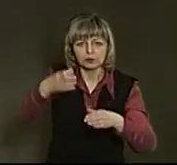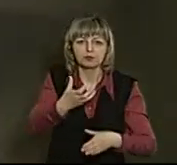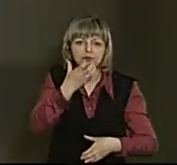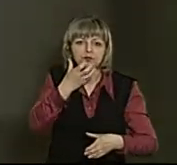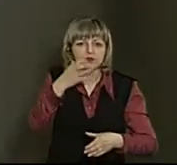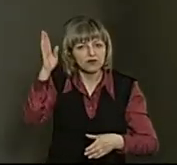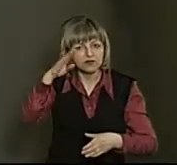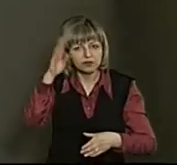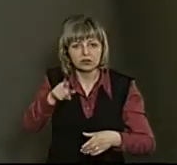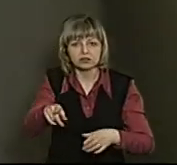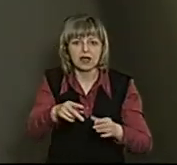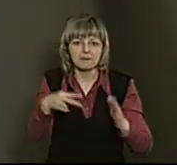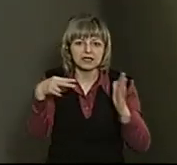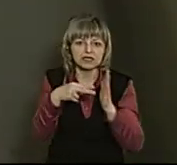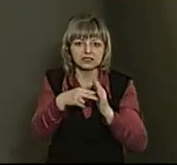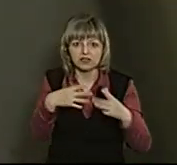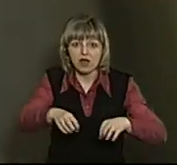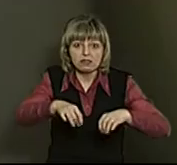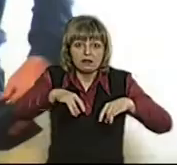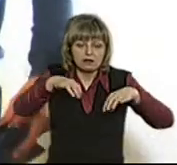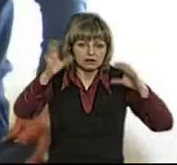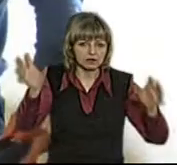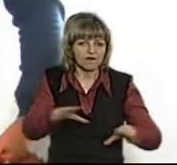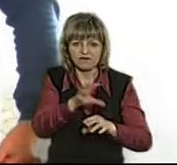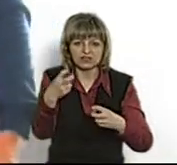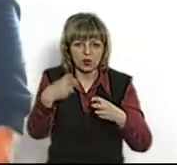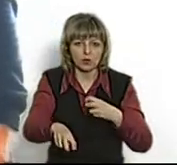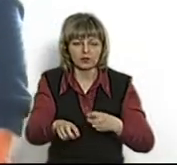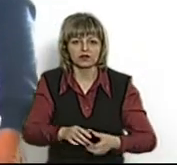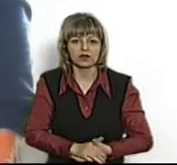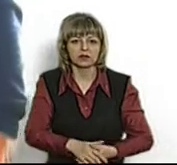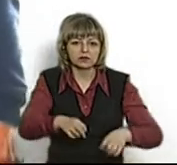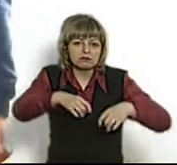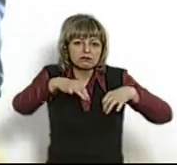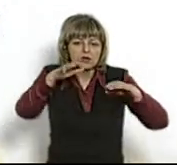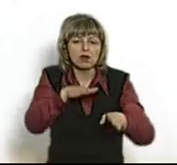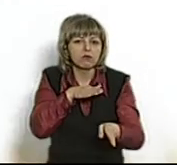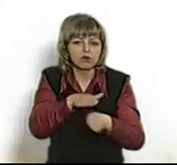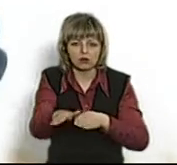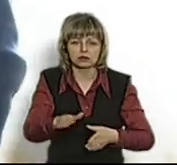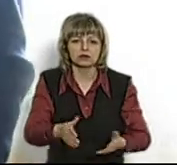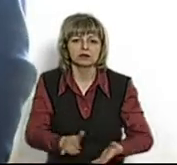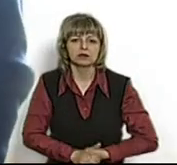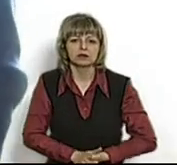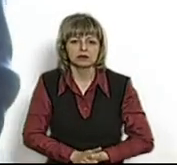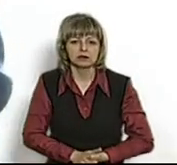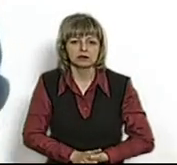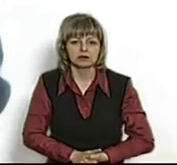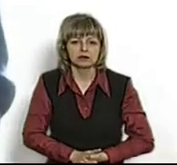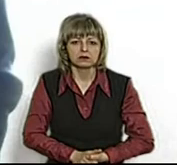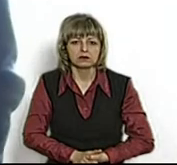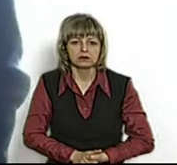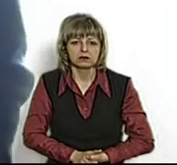до розетки, що ну, силою виривав. Стовп диму стояв. Дим, і ми зразу